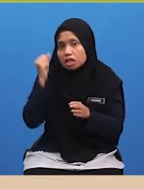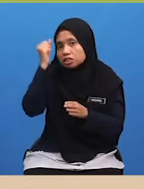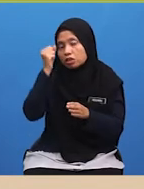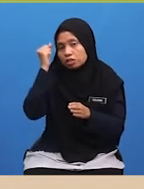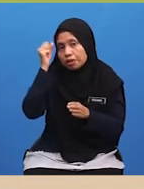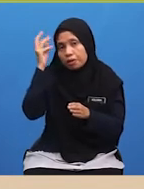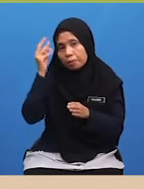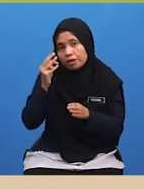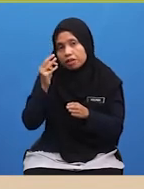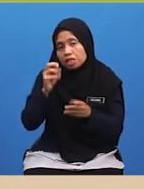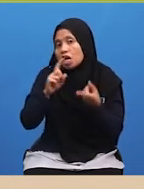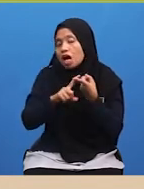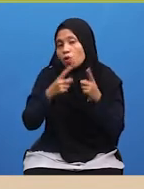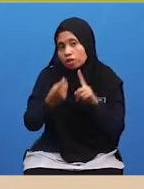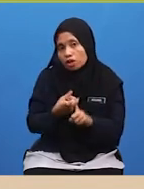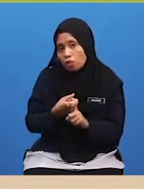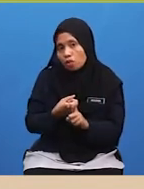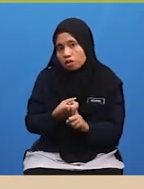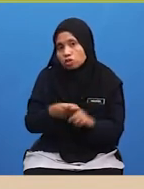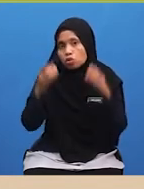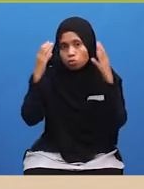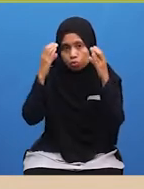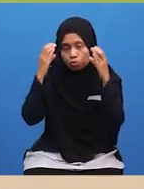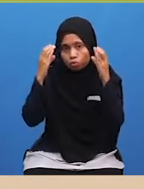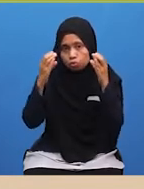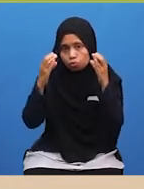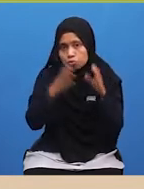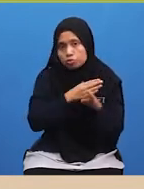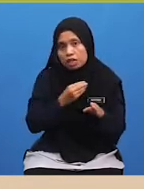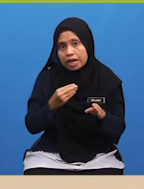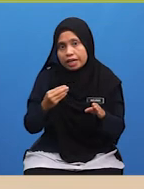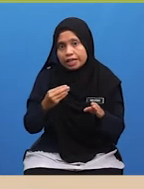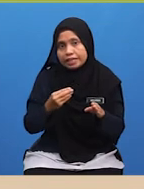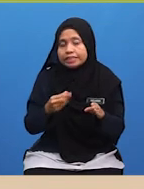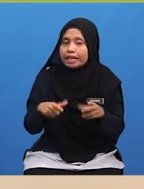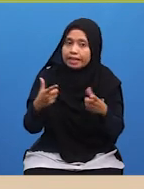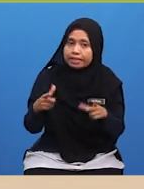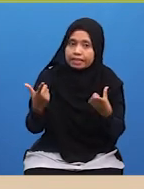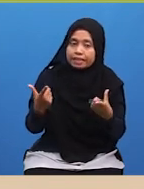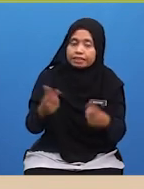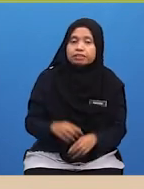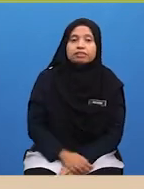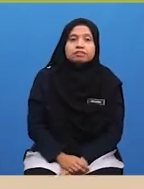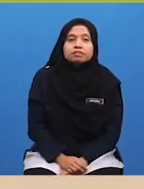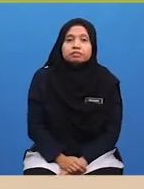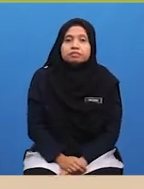mara, kawan-kawan, guru-guru dan sebagainya.